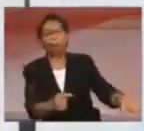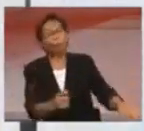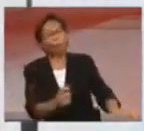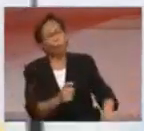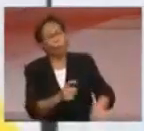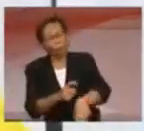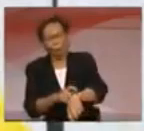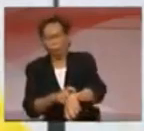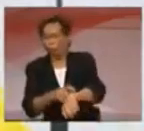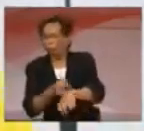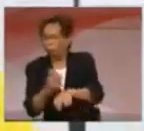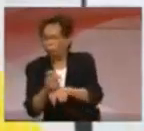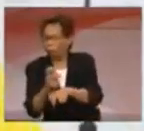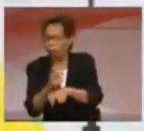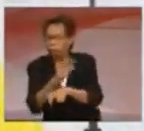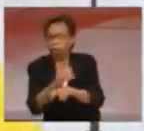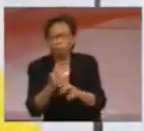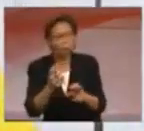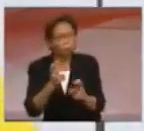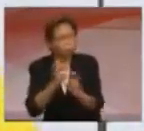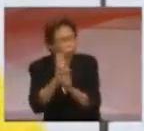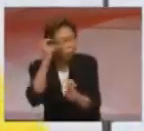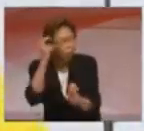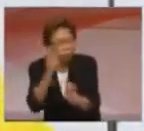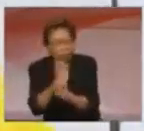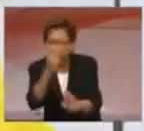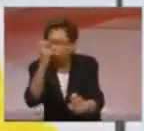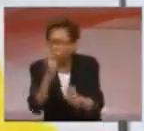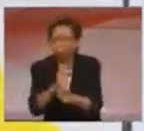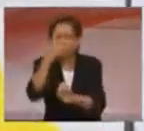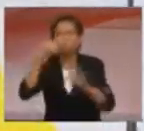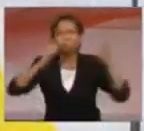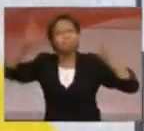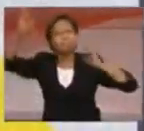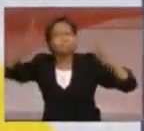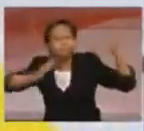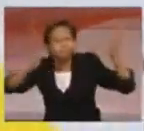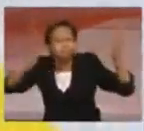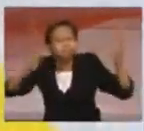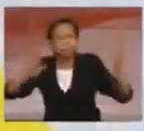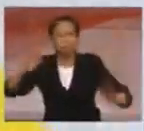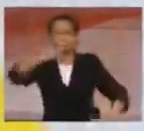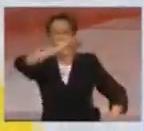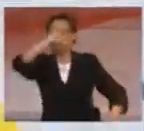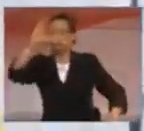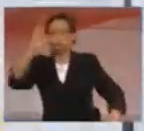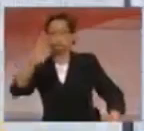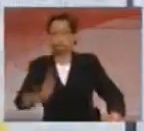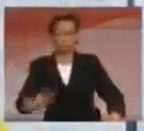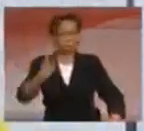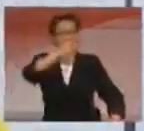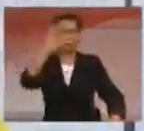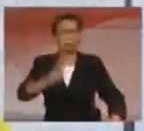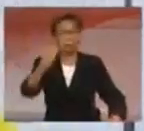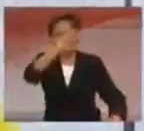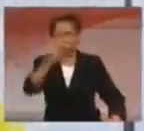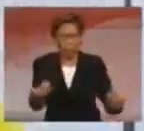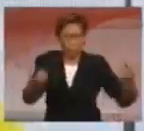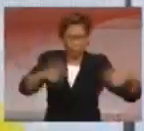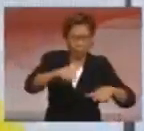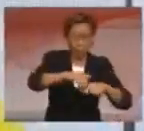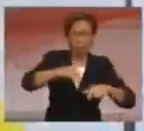sukar dan amat mencabar kepada negara. Belum pernah terjadi pun dalam